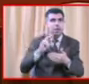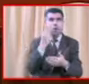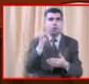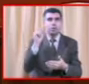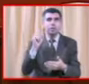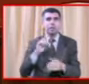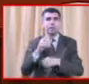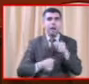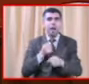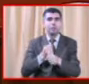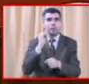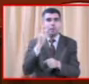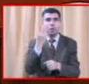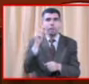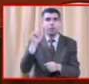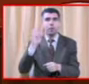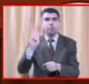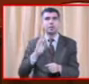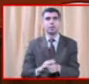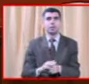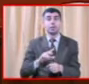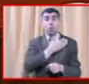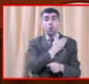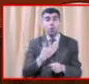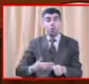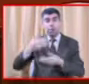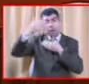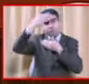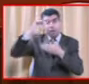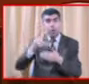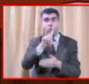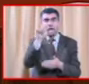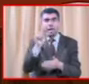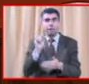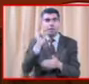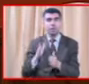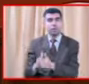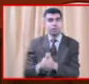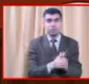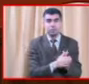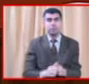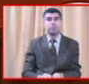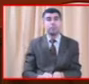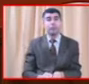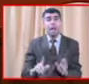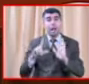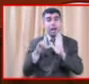فبراير 2014 بين حكومة المملكة المغربية وحكومة جمهورية مالي. مشروع قانون